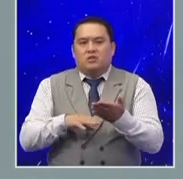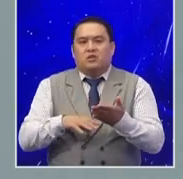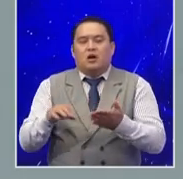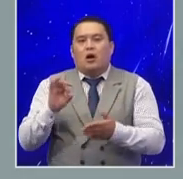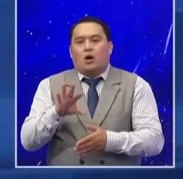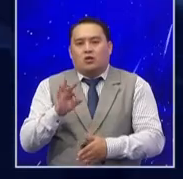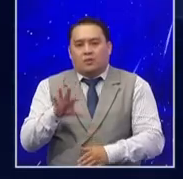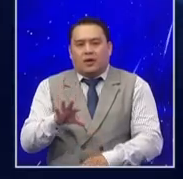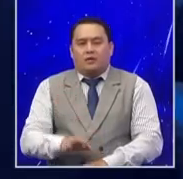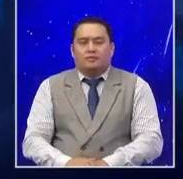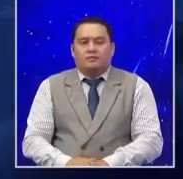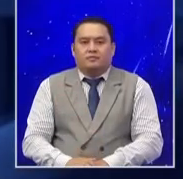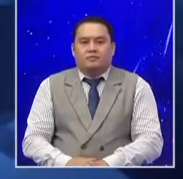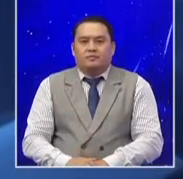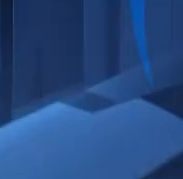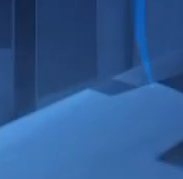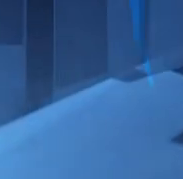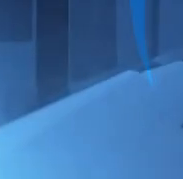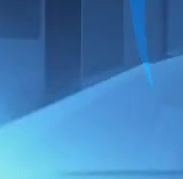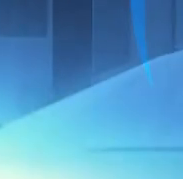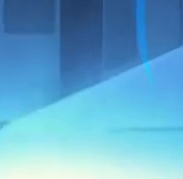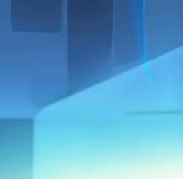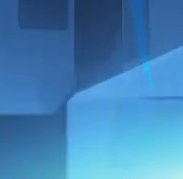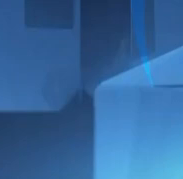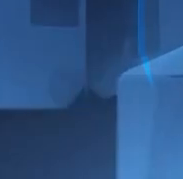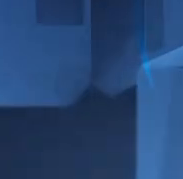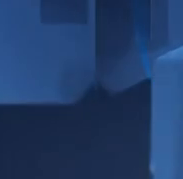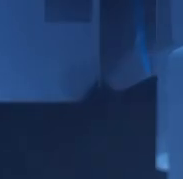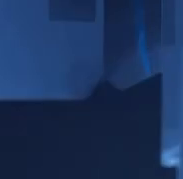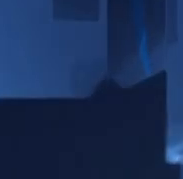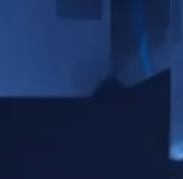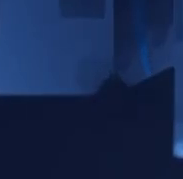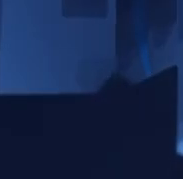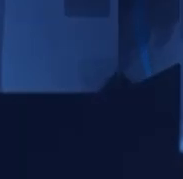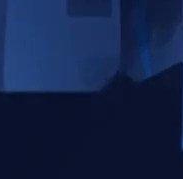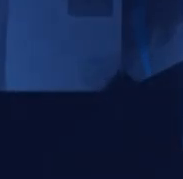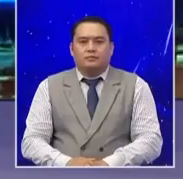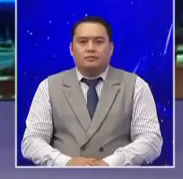середины октября. Ануар Амангельдинов, Аблай Кутукбай, телеканал ЖТСУ.